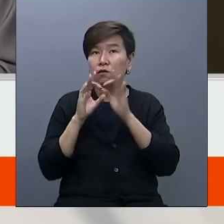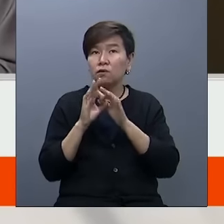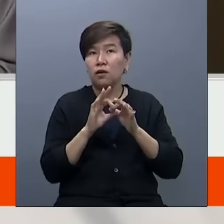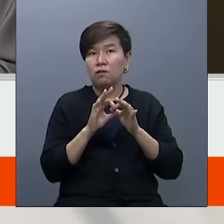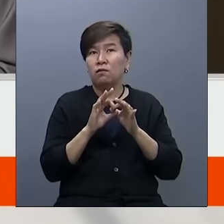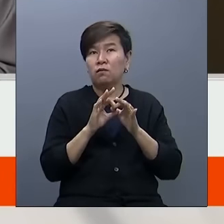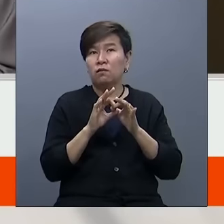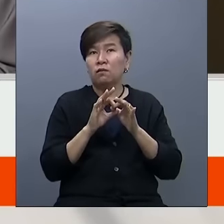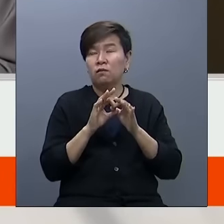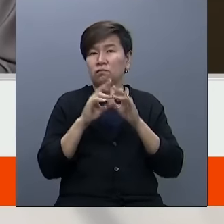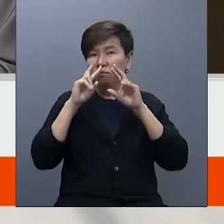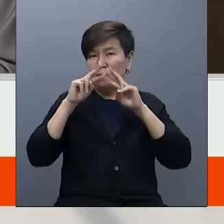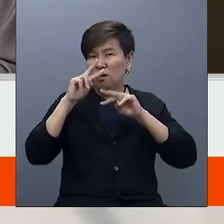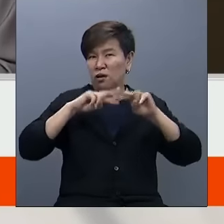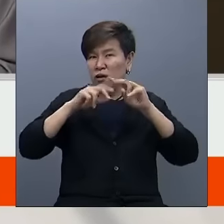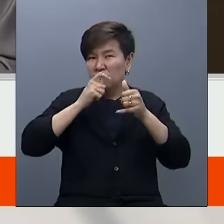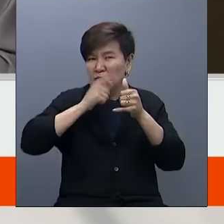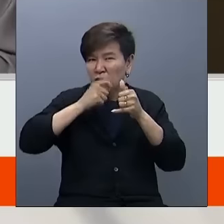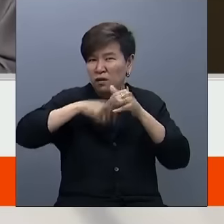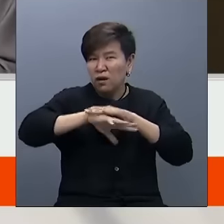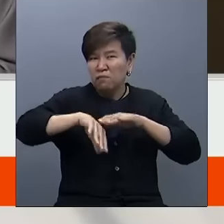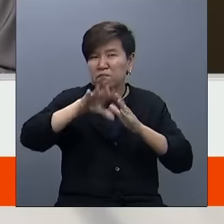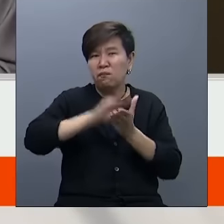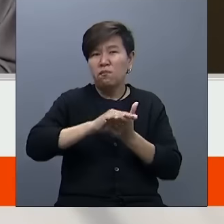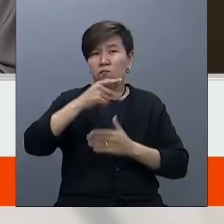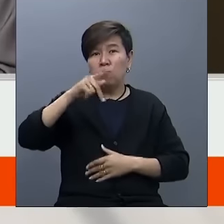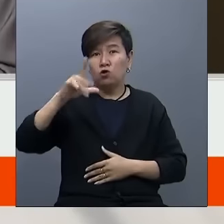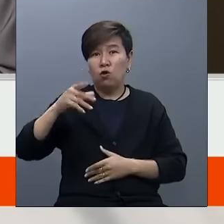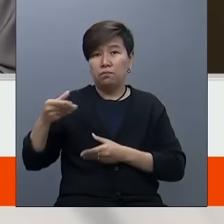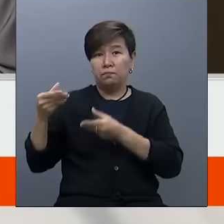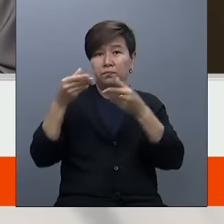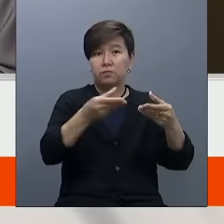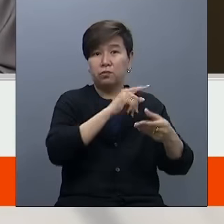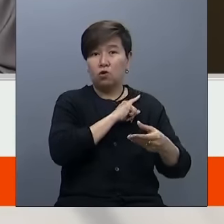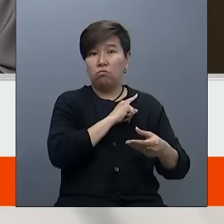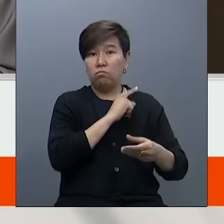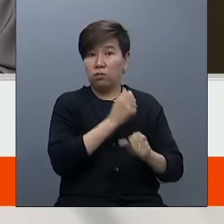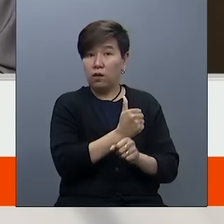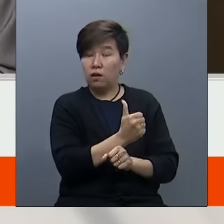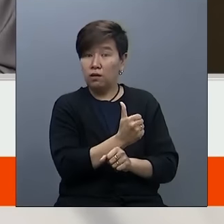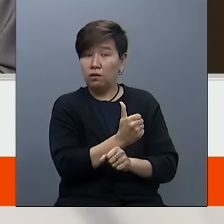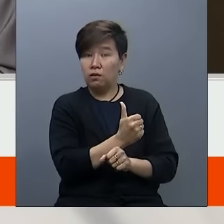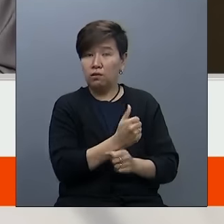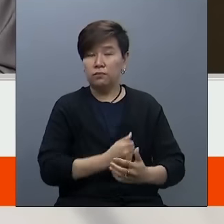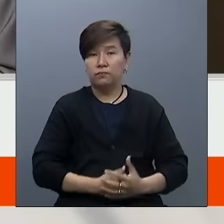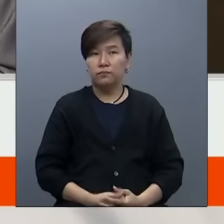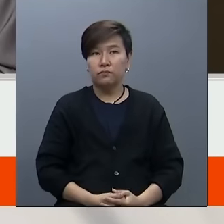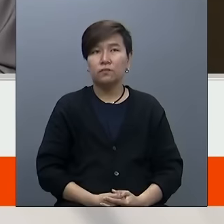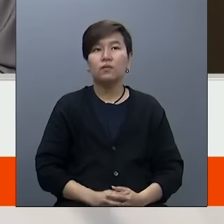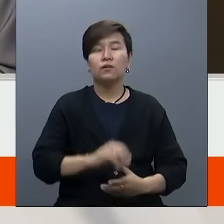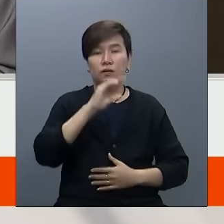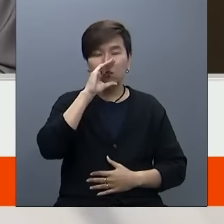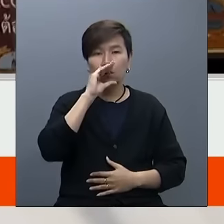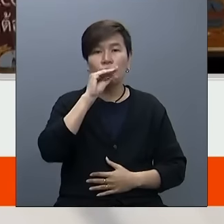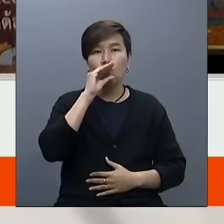ตอนในการไต่สวนที่ควรจะเอาไปไว้ที่ปปช.ได้ทันทีเลยไหมคะ คืออย่างที่พูดเมื่อสักครู่เนี่ยฮะมัน